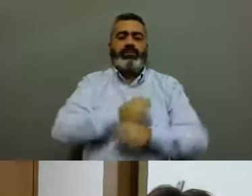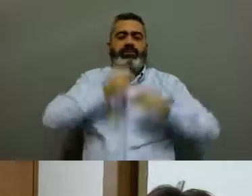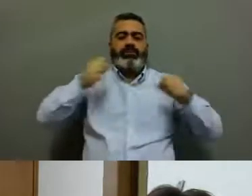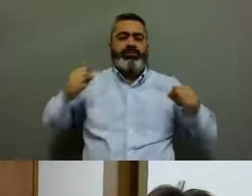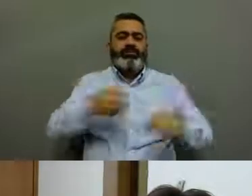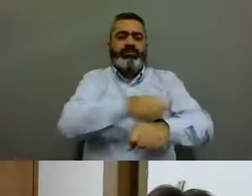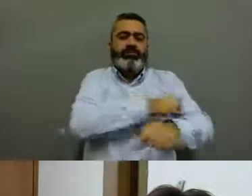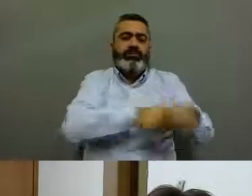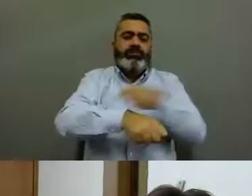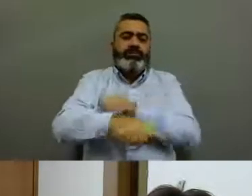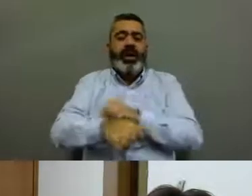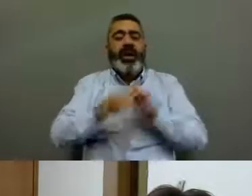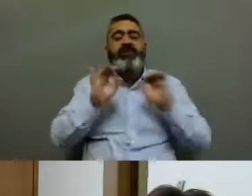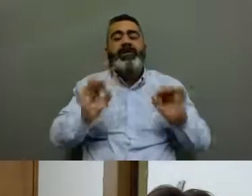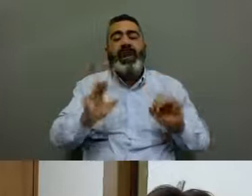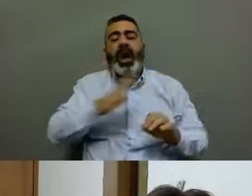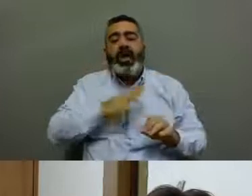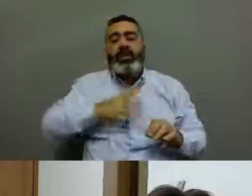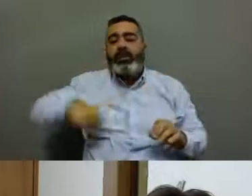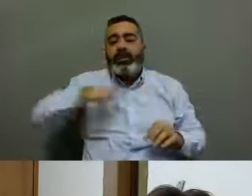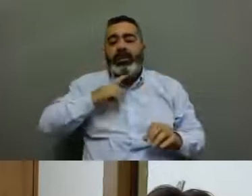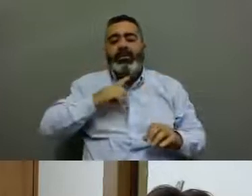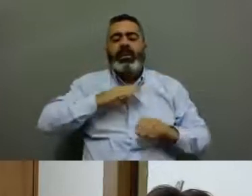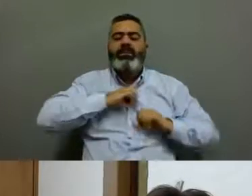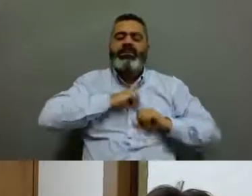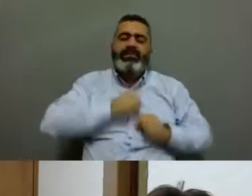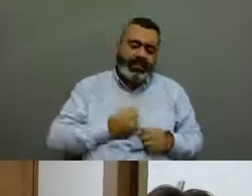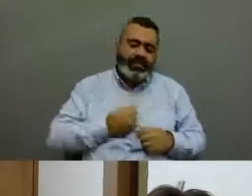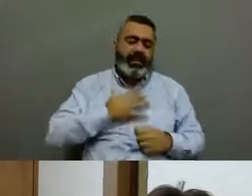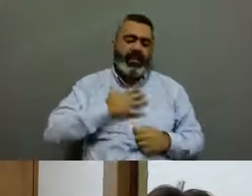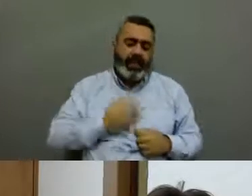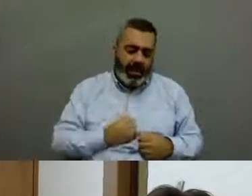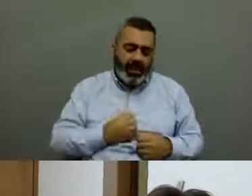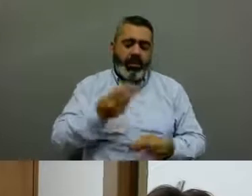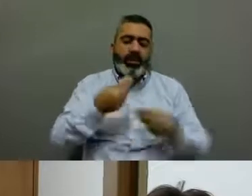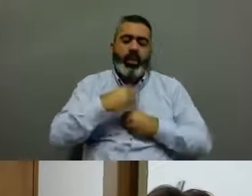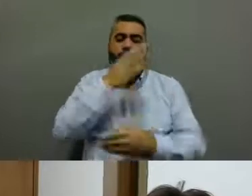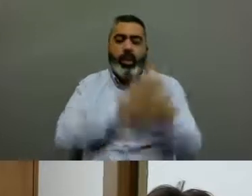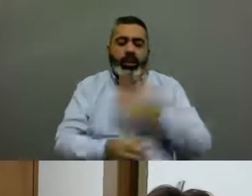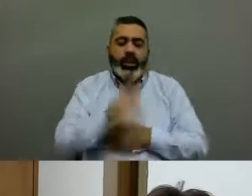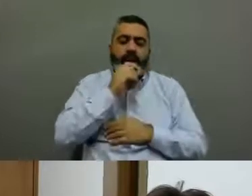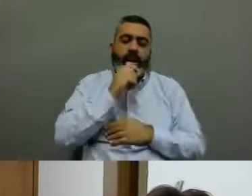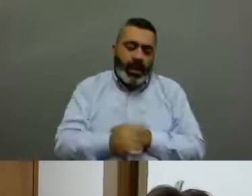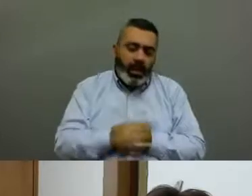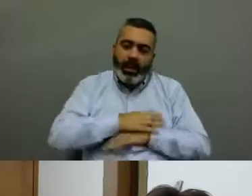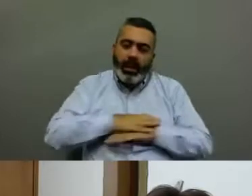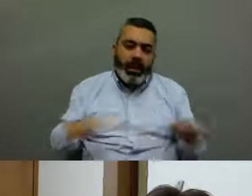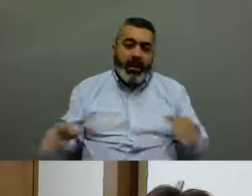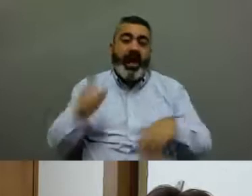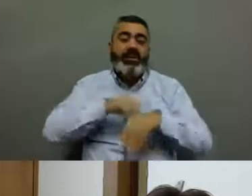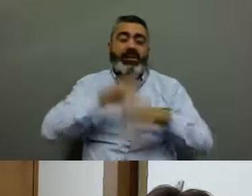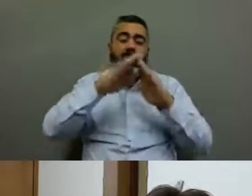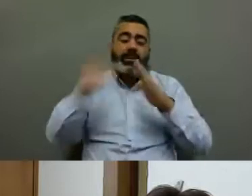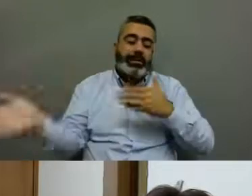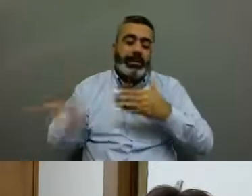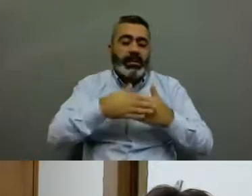είμαστε όλοι άνθρωποι και πολλές φορές γονατίζουμε, λυγίζουμε και κάποια πράγματα μας πειράζουν και όταν θα κλείσει η πόρτα, σίγουρα ο καθένας θα